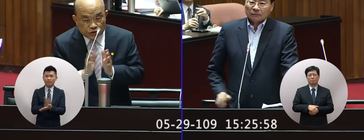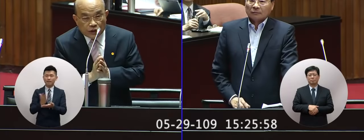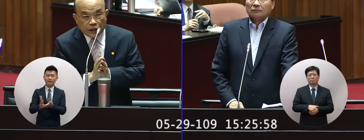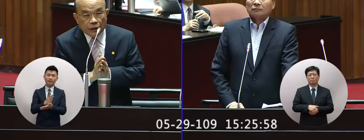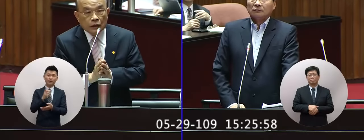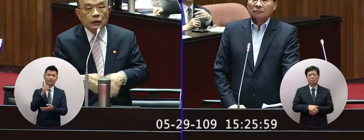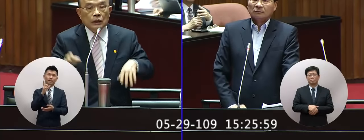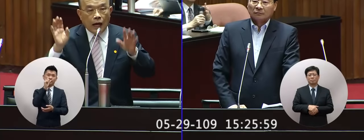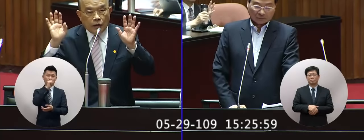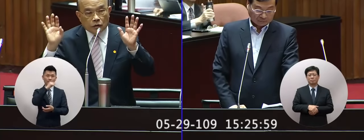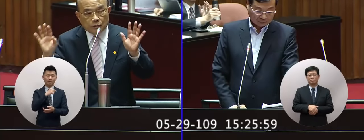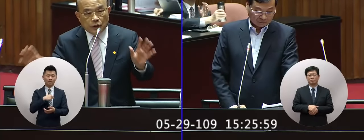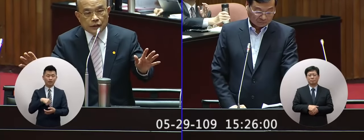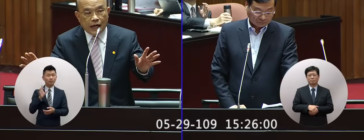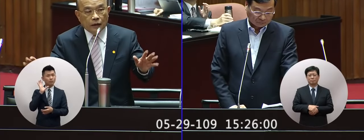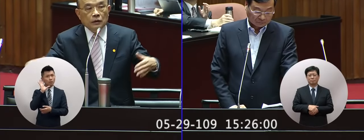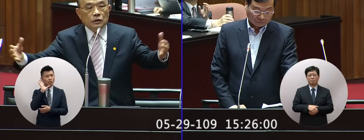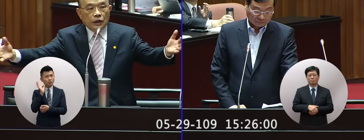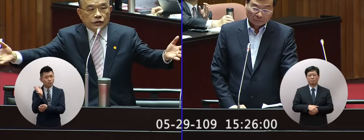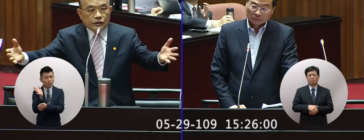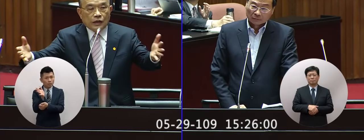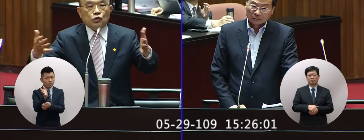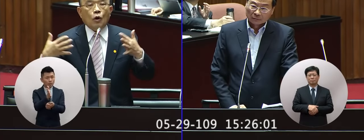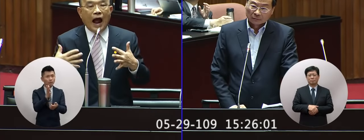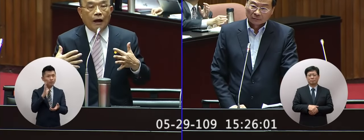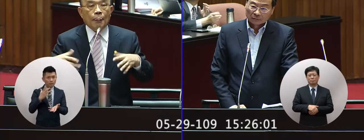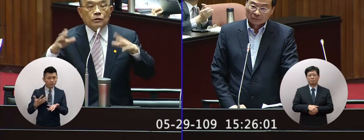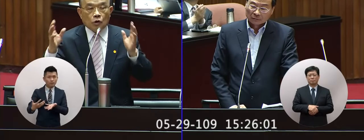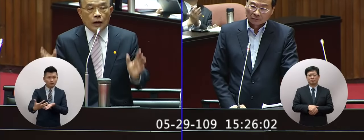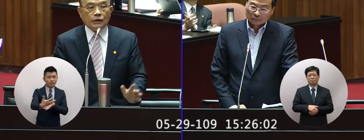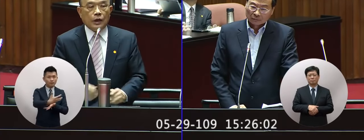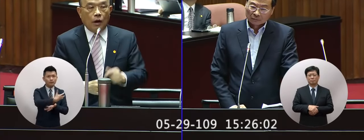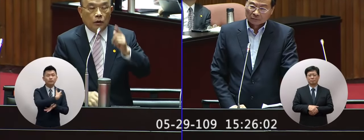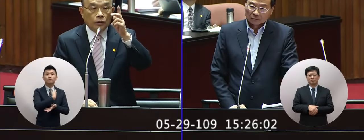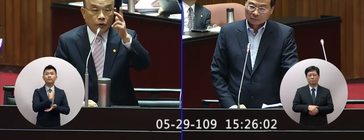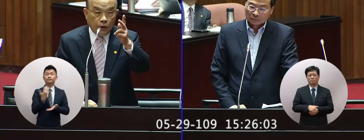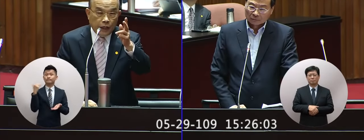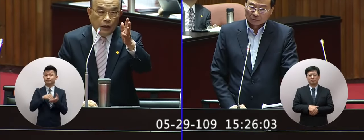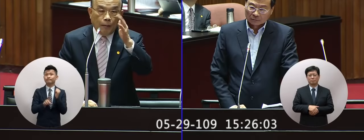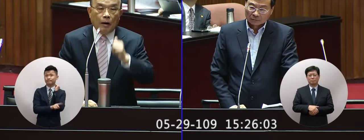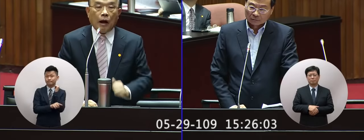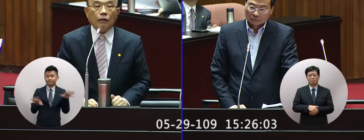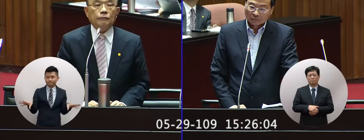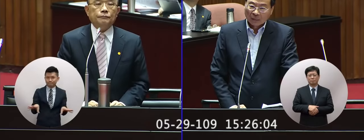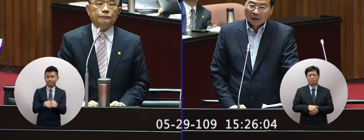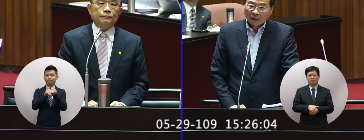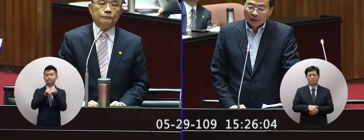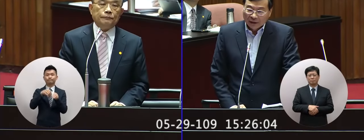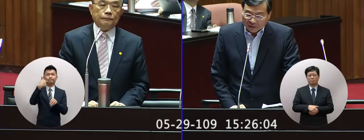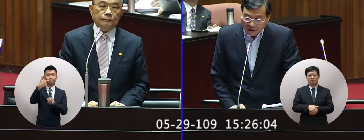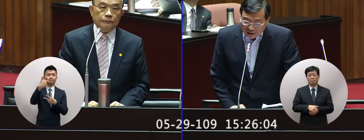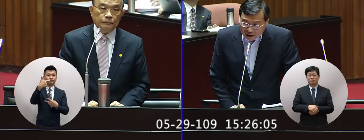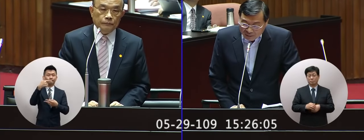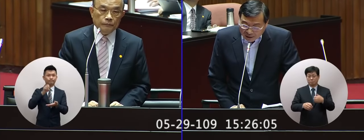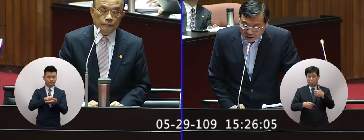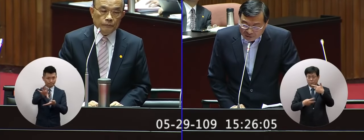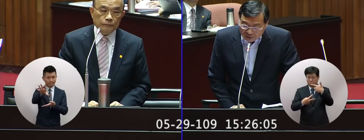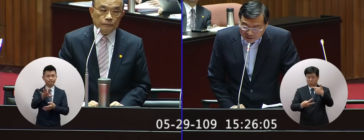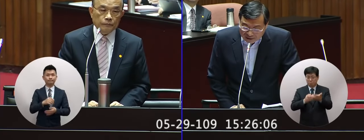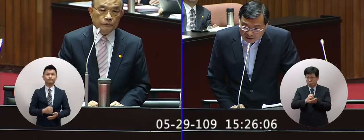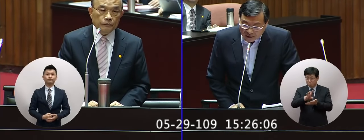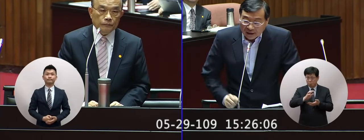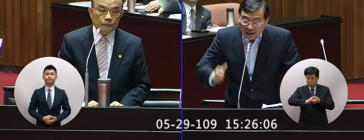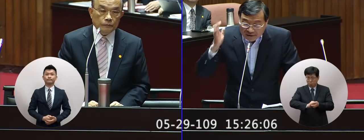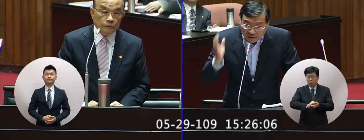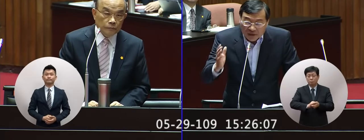们仔细听看有什么意见，一直在收纳收纳，最后6月2号报告， 六月二号报告